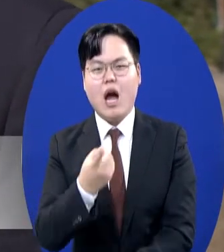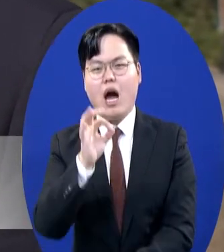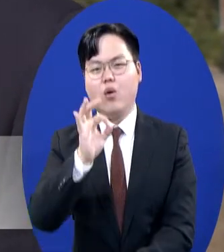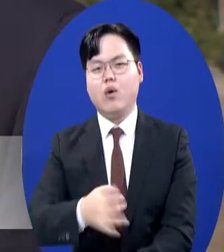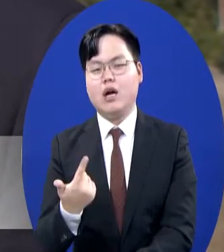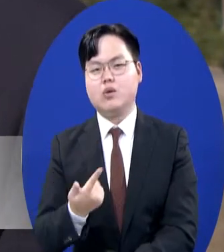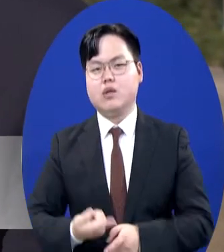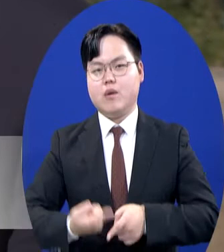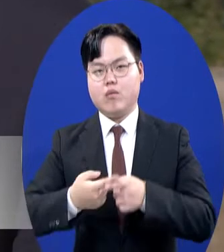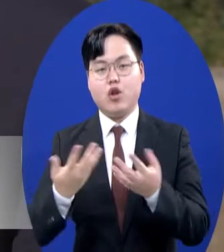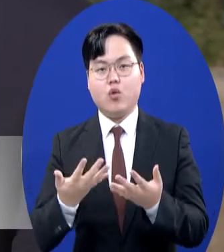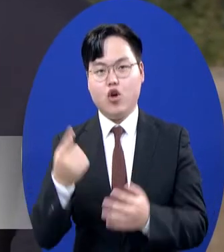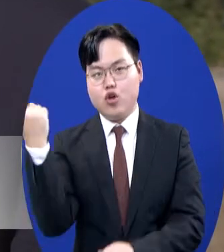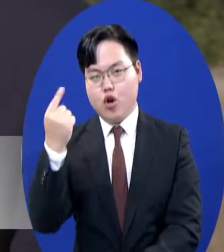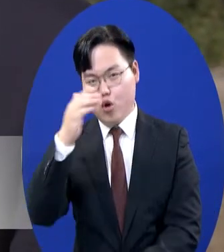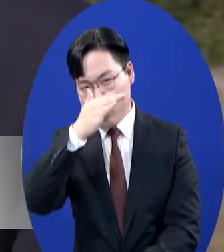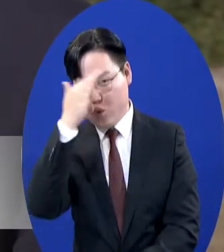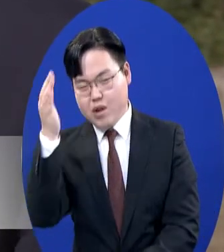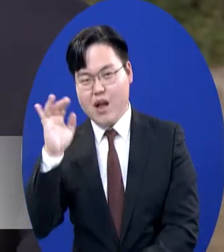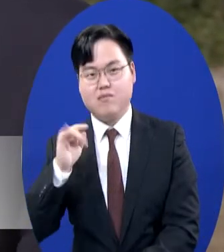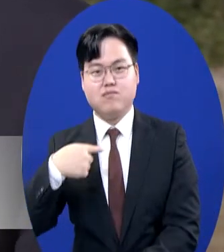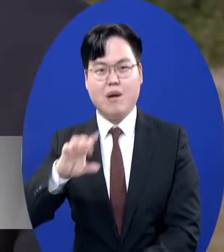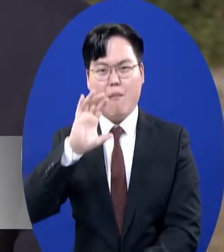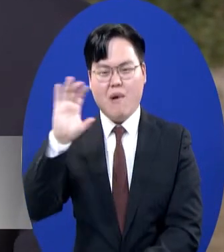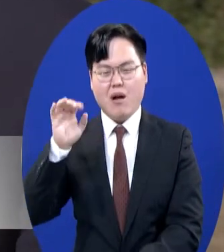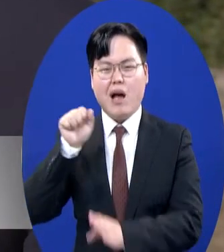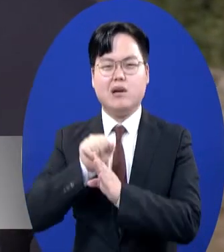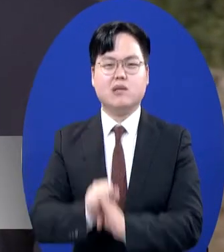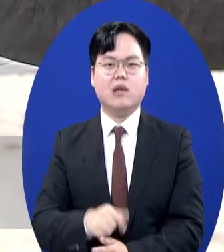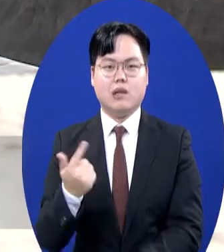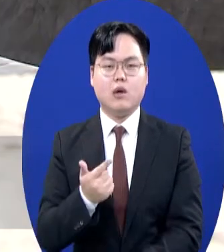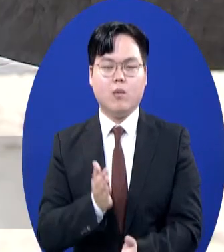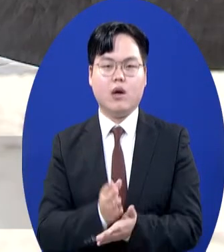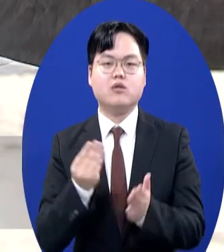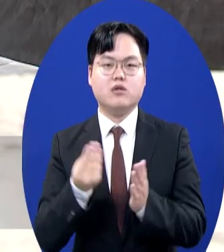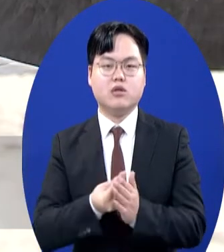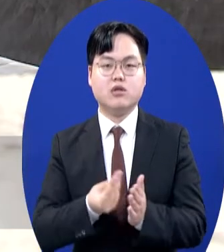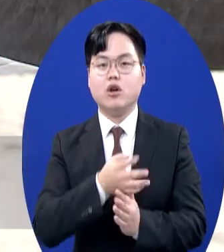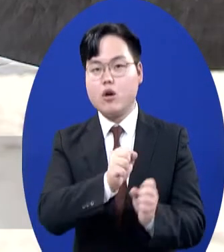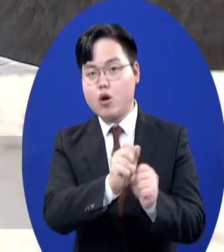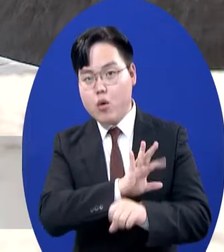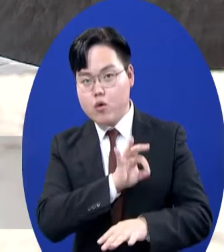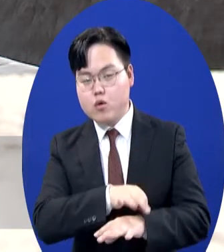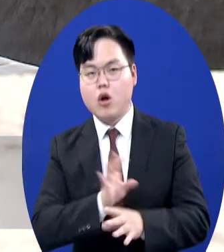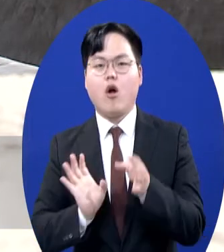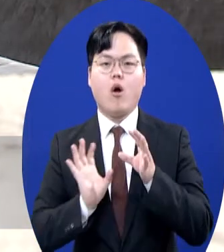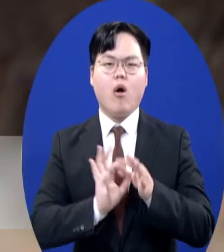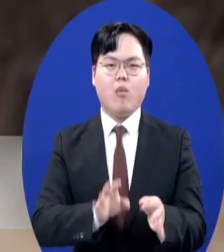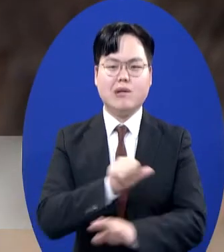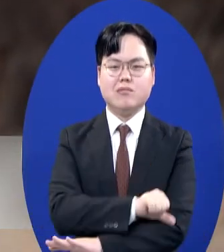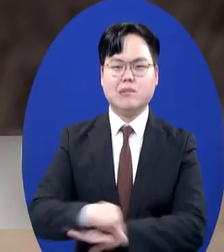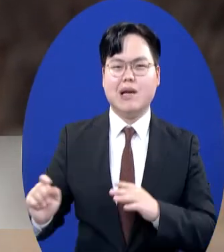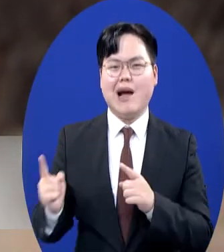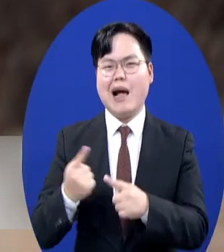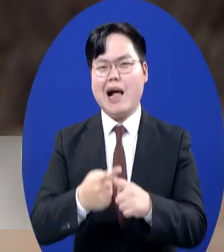бол одоо эрчим хүчний салбарын бол бас хит ачаалд орулж байна. Ковидын нөхцөл байдлаас шалтгаалж ихэл хаалттай